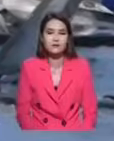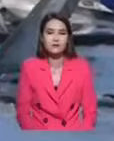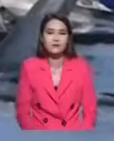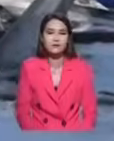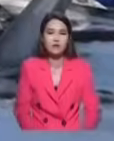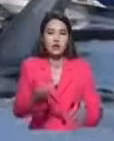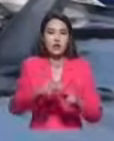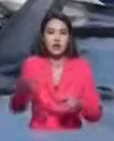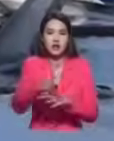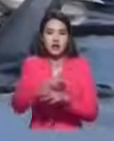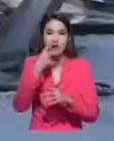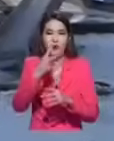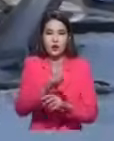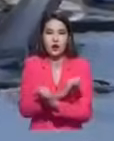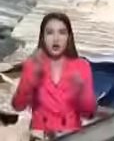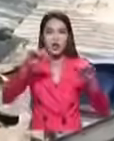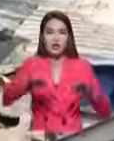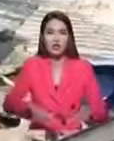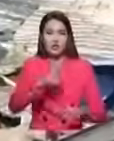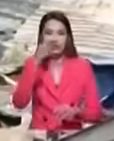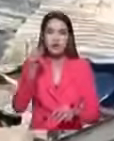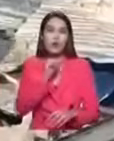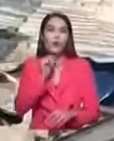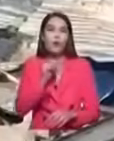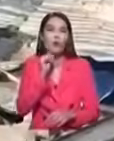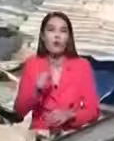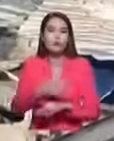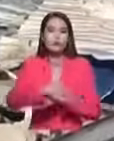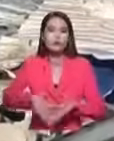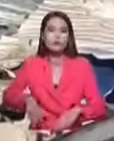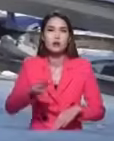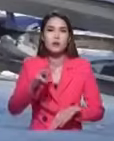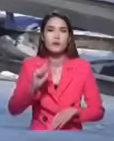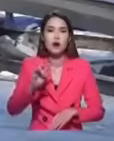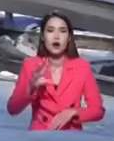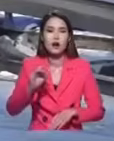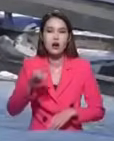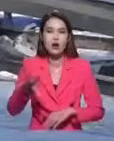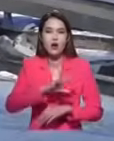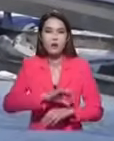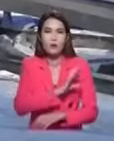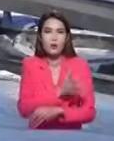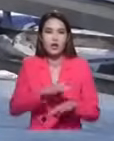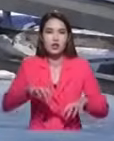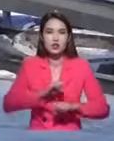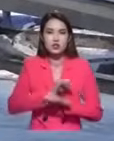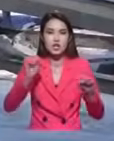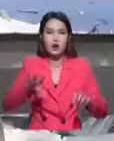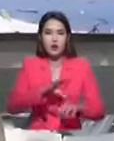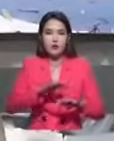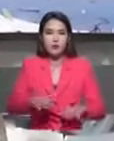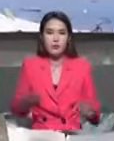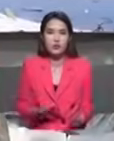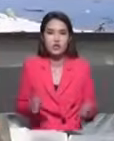Это кадры мощного взрыва, который прогремел в Костанае в микрорайоне Амангельды. Он не на шутку напугал местных жителей. Ударная волна была